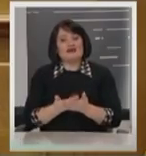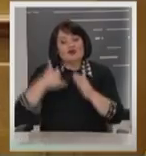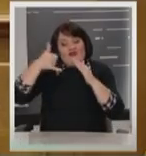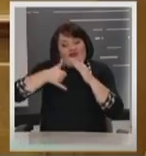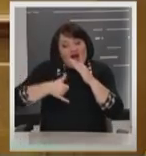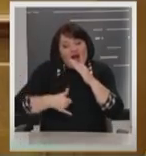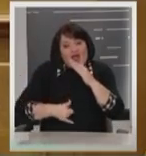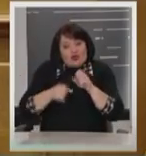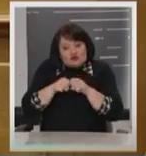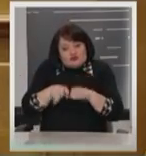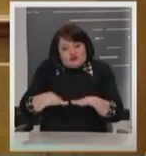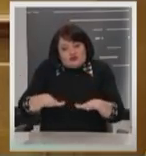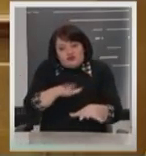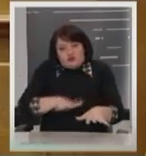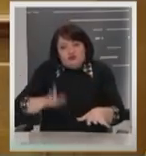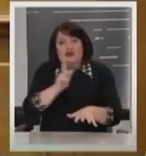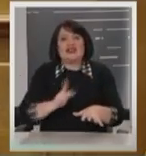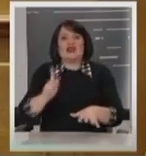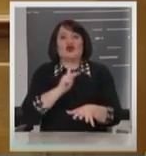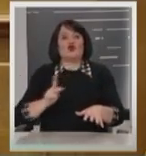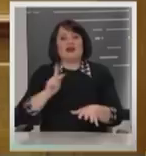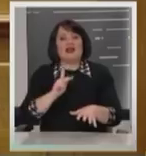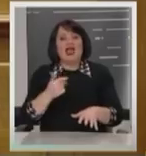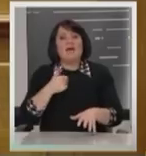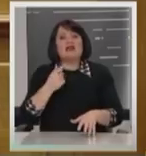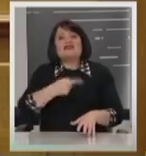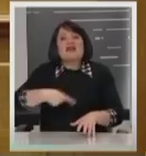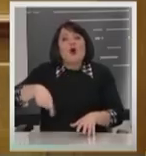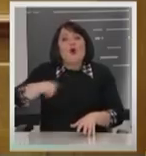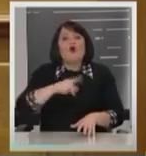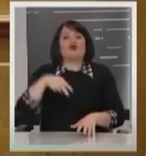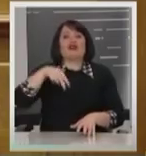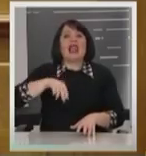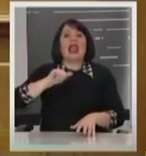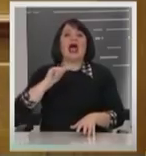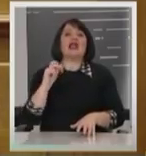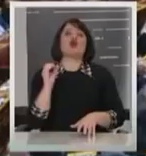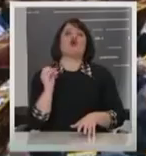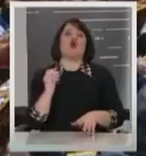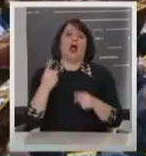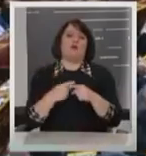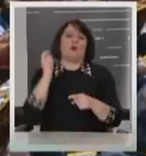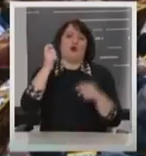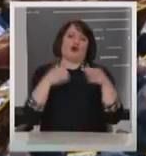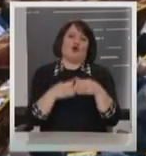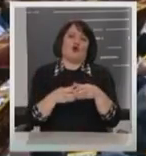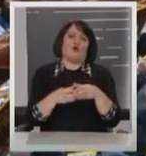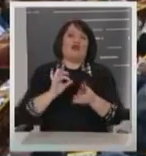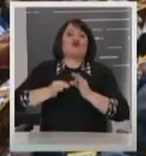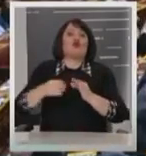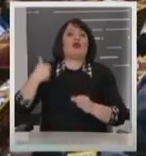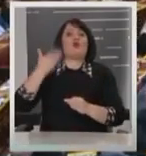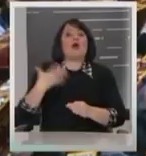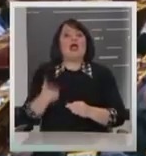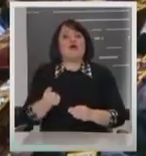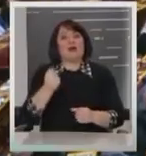κοινωνία. Διότι έχει ταξικό πρόσημο, διότι είναι ένα γνήσια λαϊκό κόμμα. Έχει ιστορία,